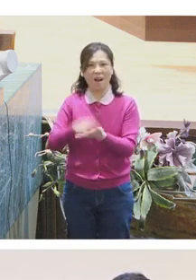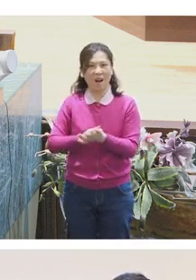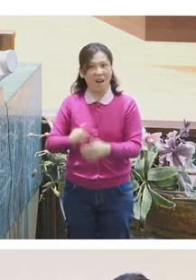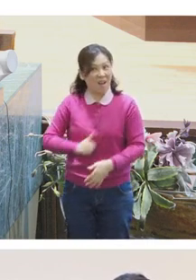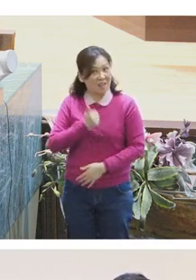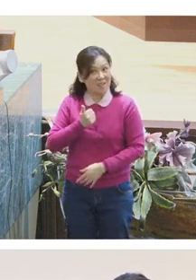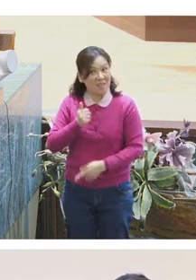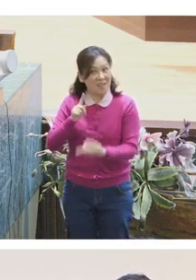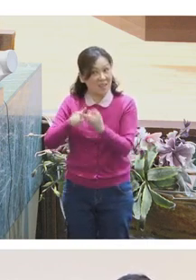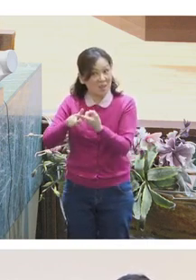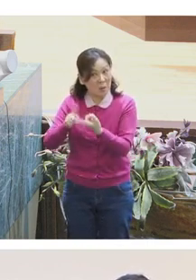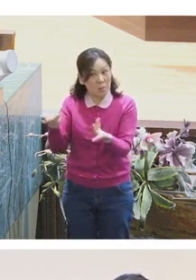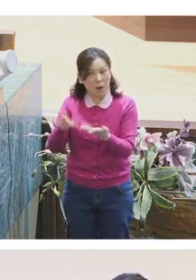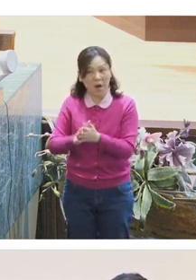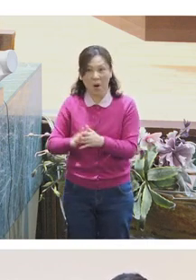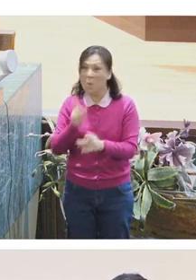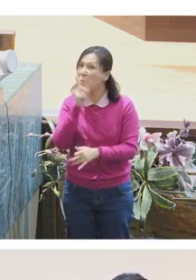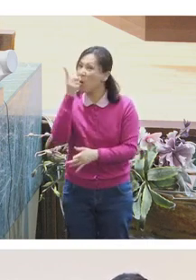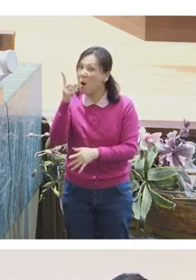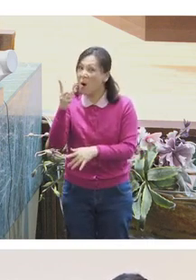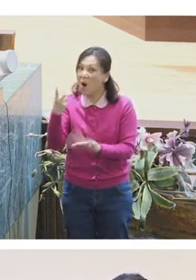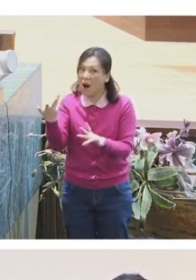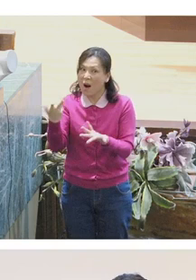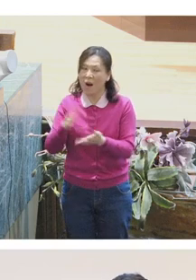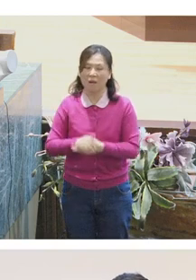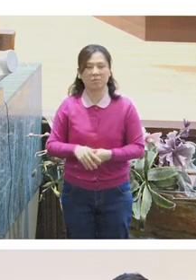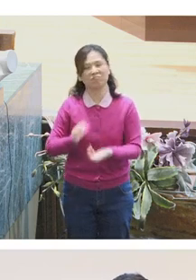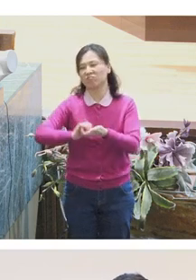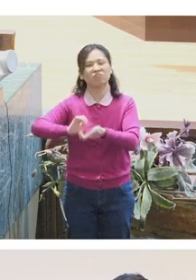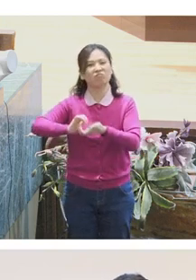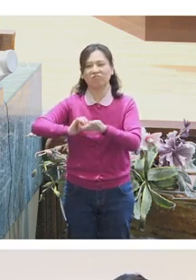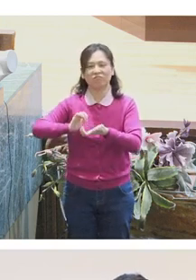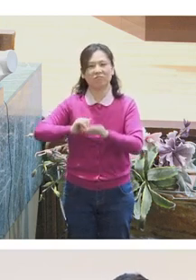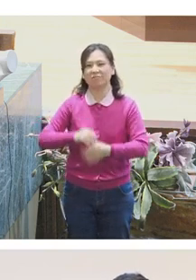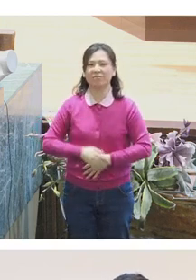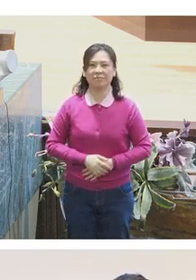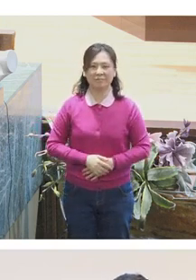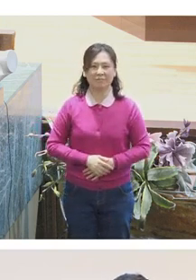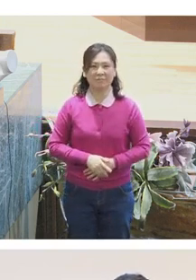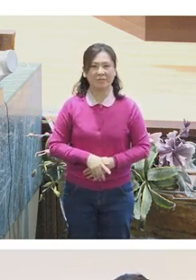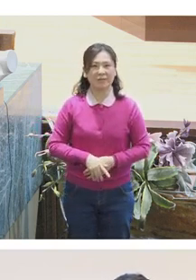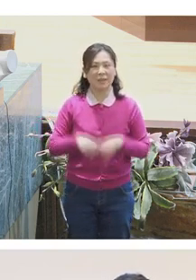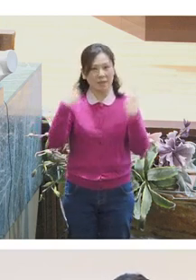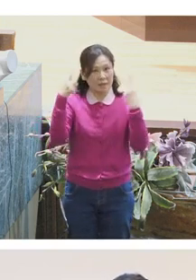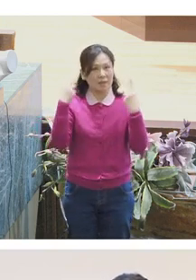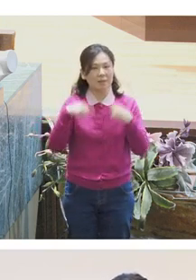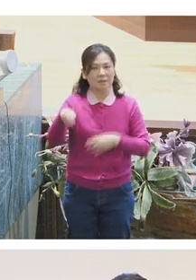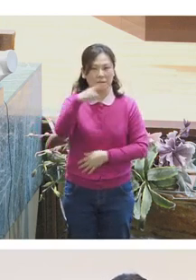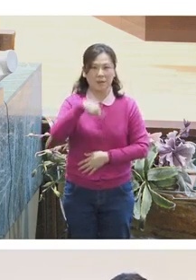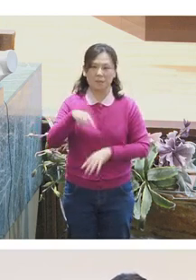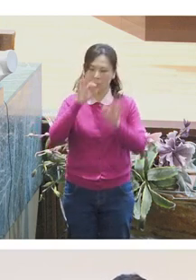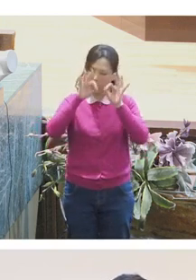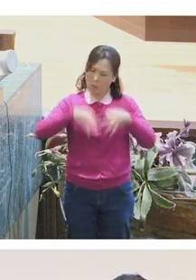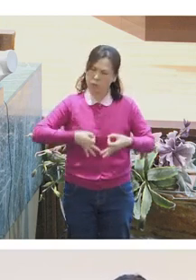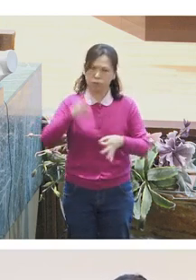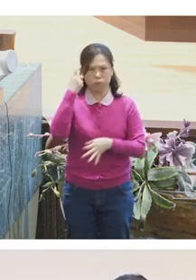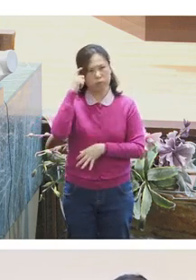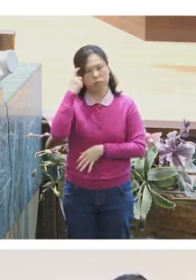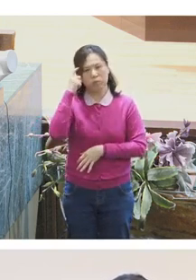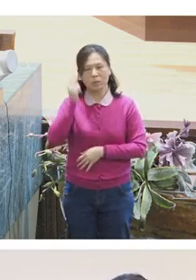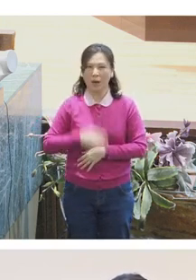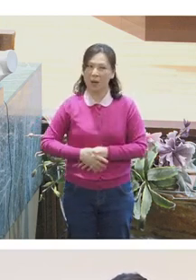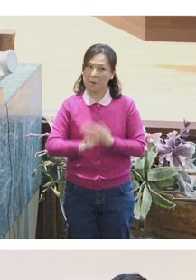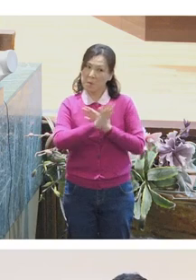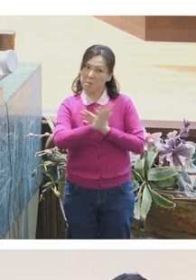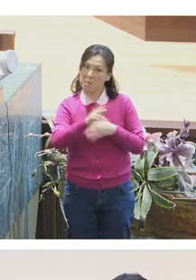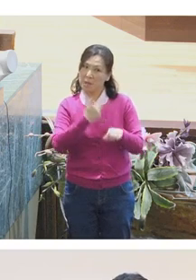那么的正常或是唯一，那其实有很多的时候我们可以重新去思考，就是说哎，有什么其他的